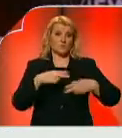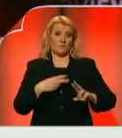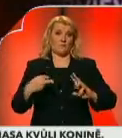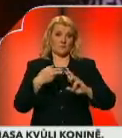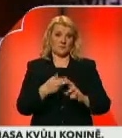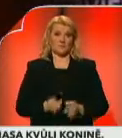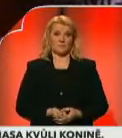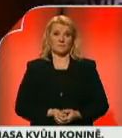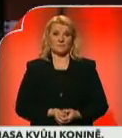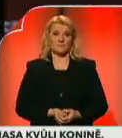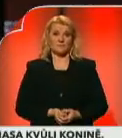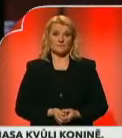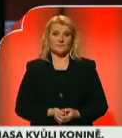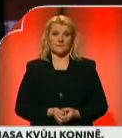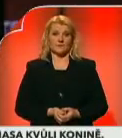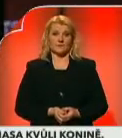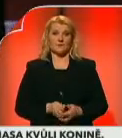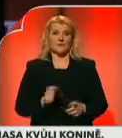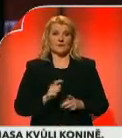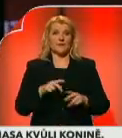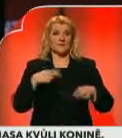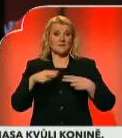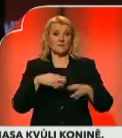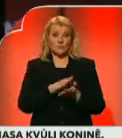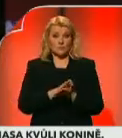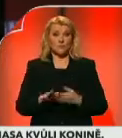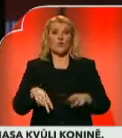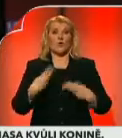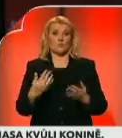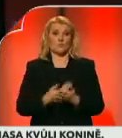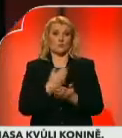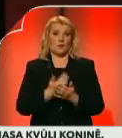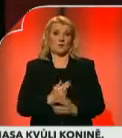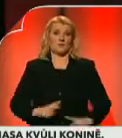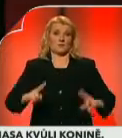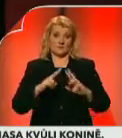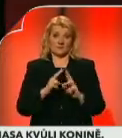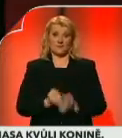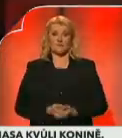Naschledanou. Děkuji za pozvání. Pěkný večer. Z interview je to všechno. Za chvíli už události. Na viděnou.